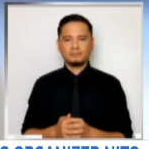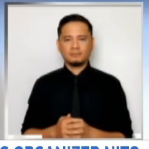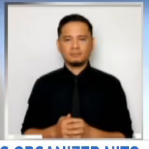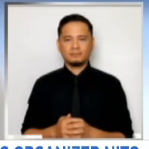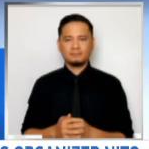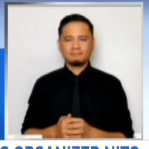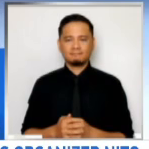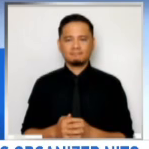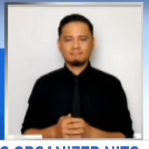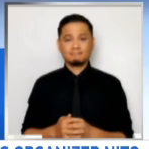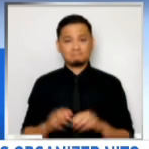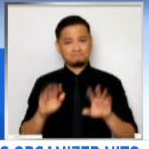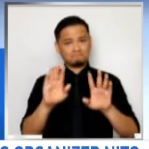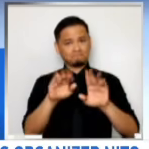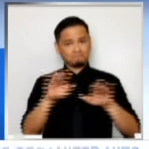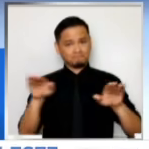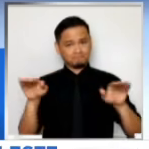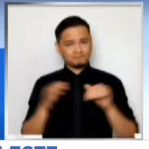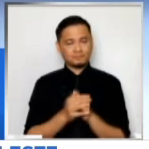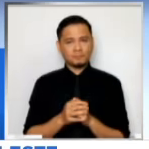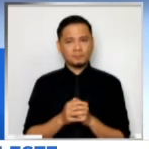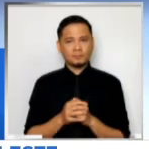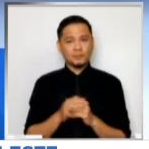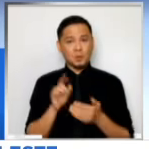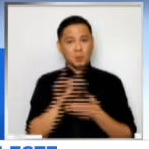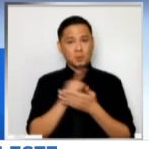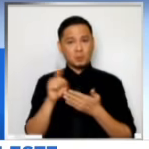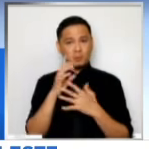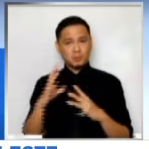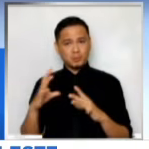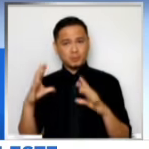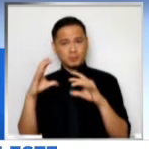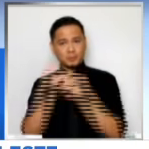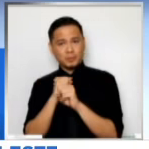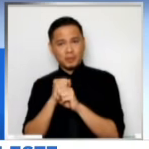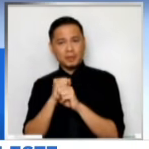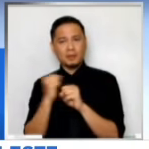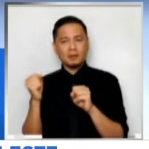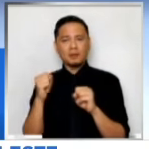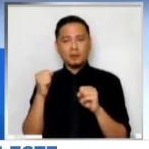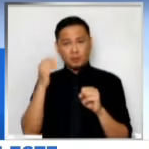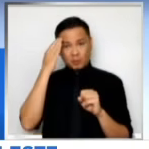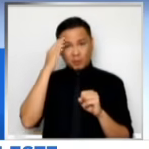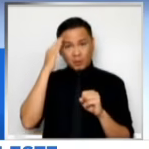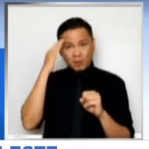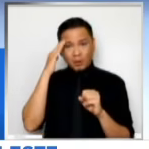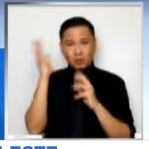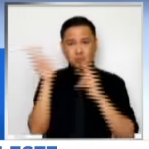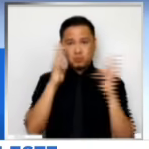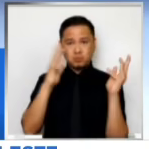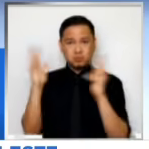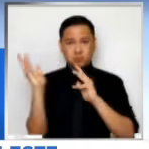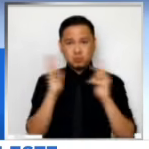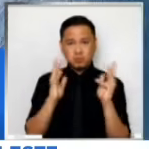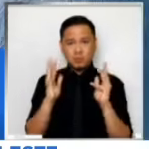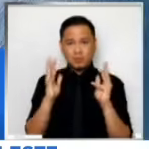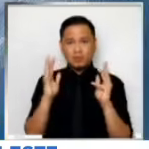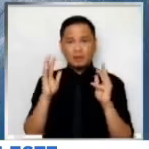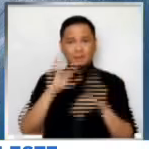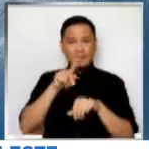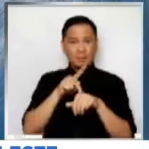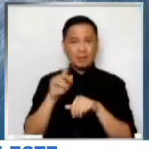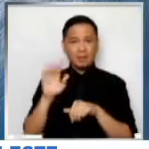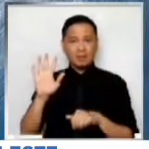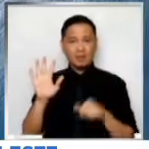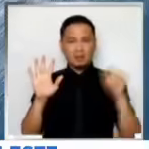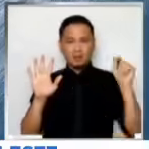Mga kapuso, ngayon pong weekend inaasahan na nalalabas ng Philippine Area of Responsibility ang Typhoon Bising. Pero ito yung mas magandang balita